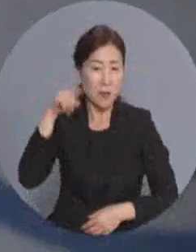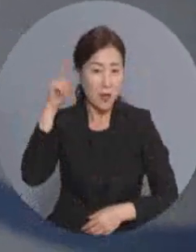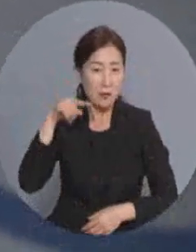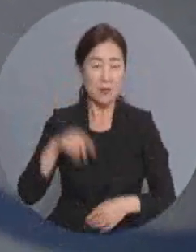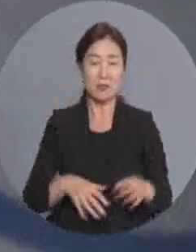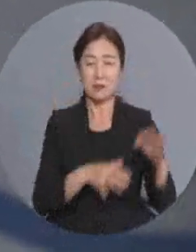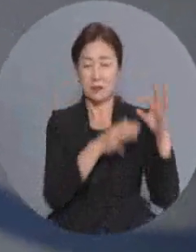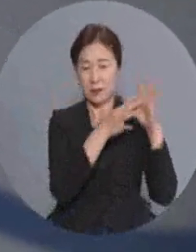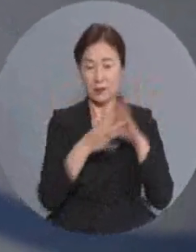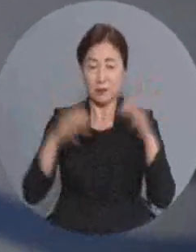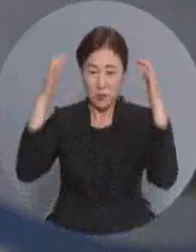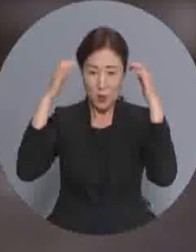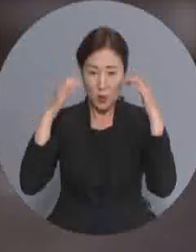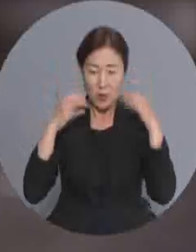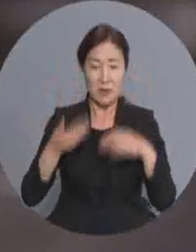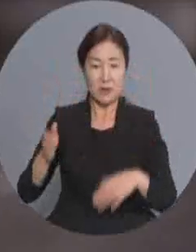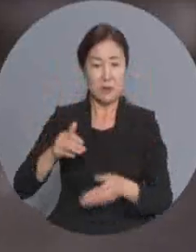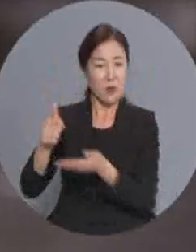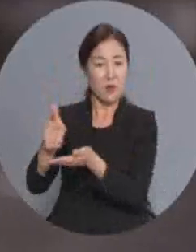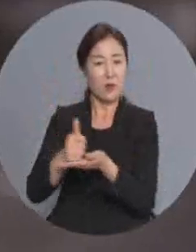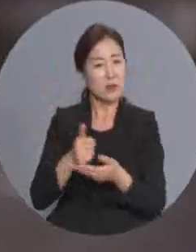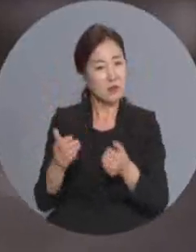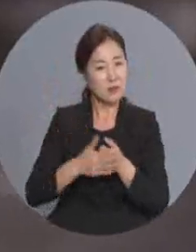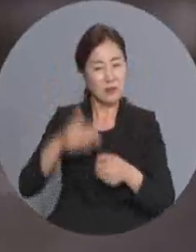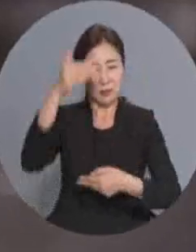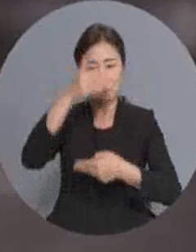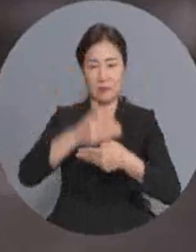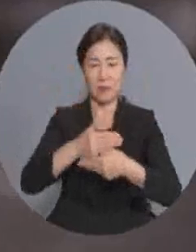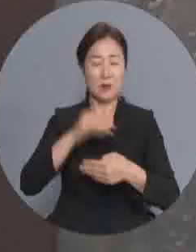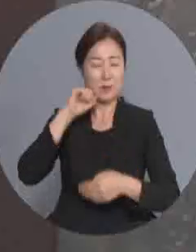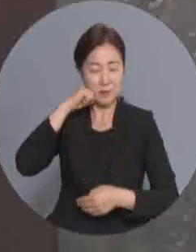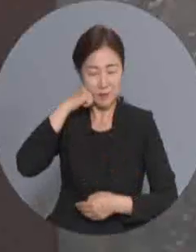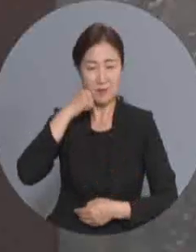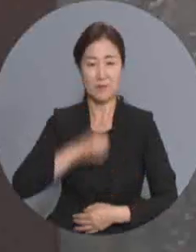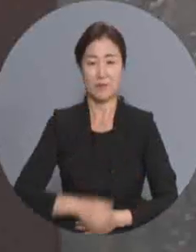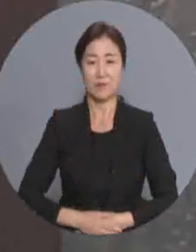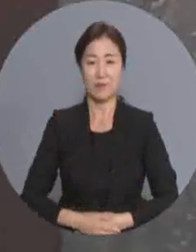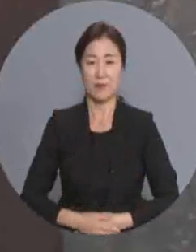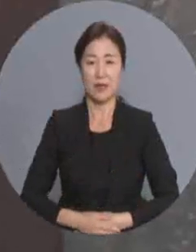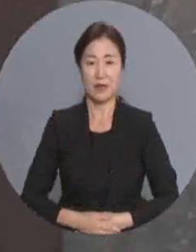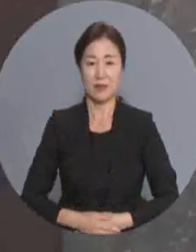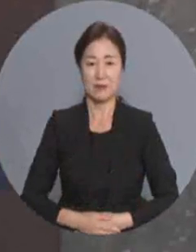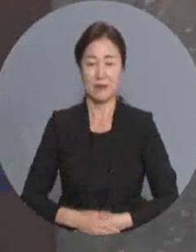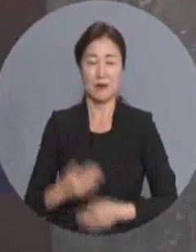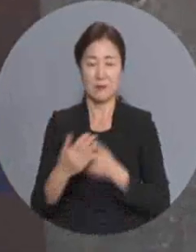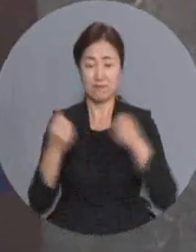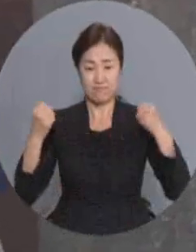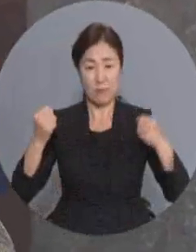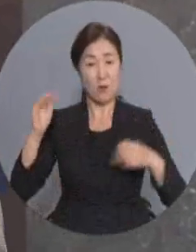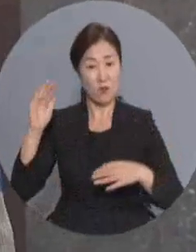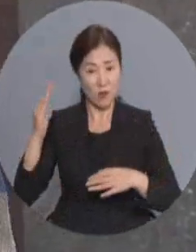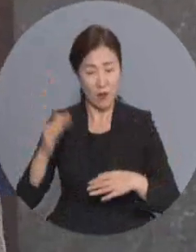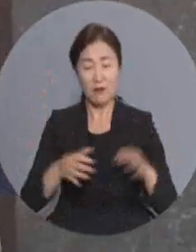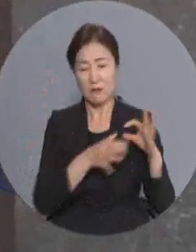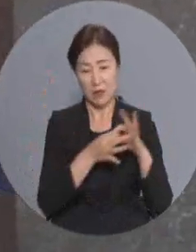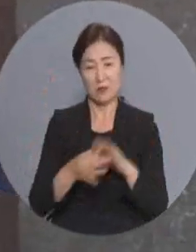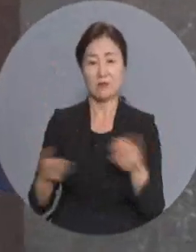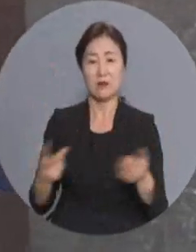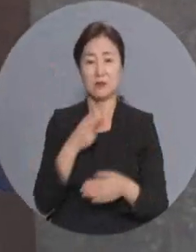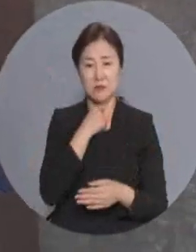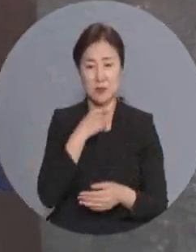있만 히 찾는 단골이 있어 문을 닫을 수 없습니다 아 몸이 데까지는